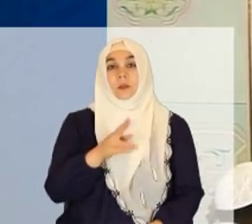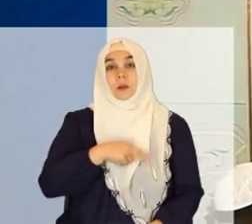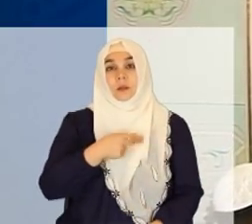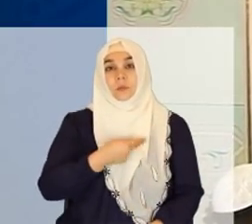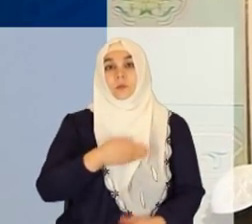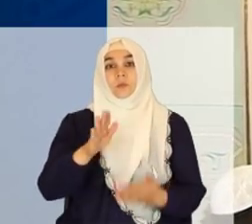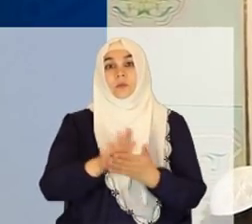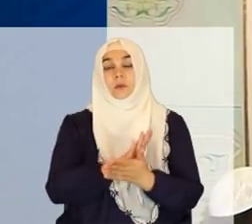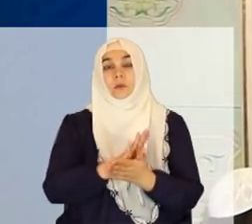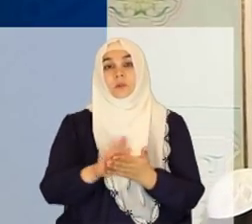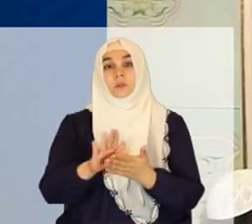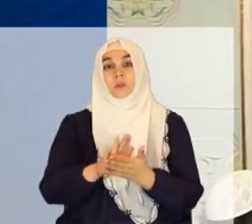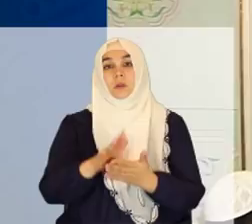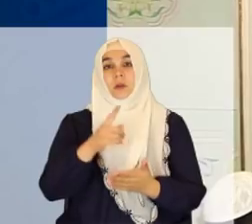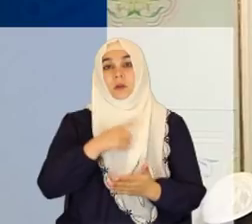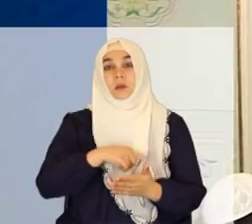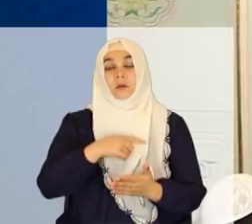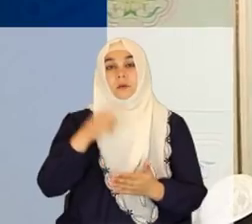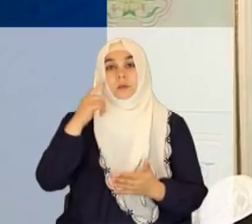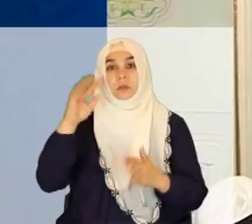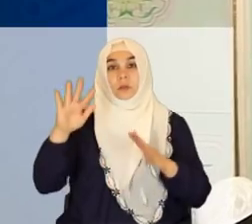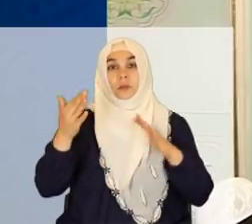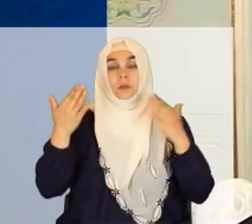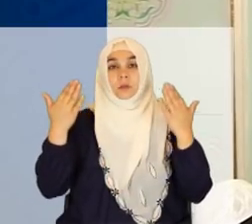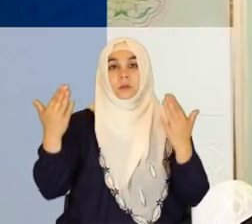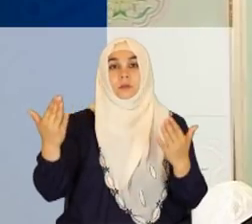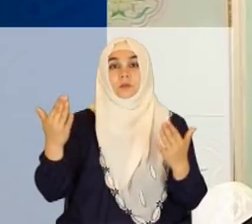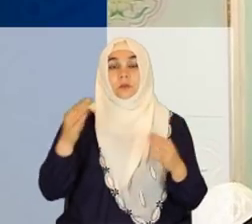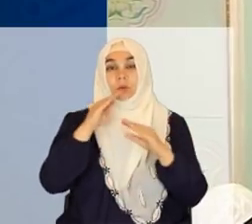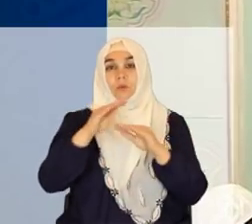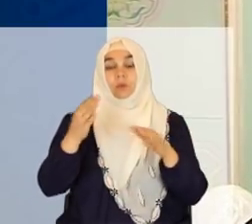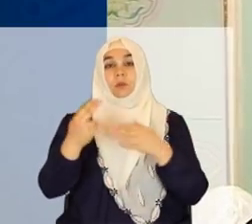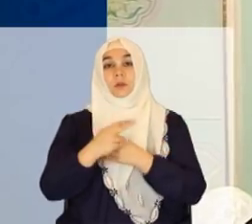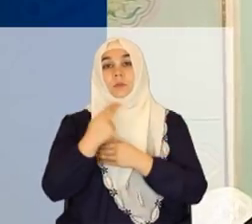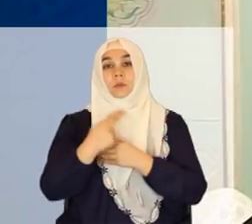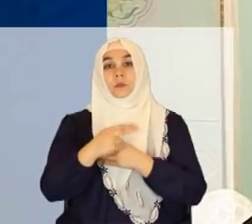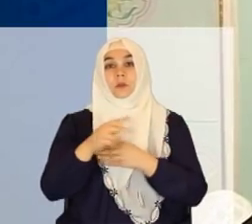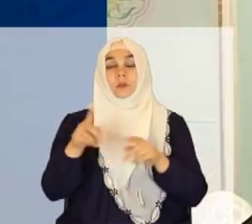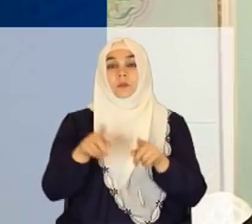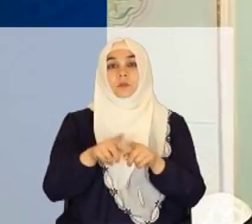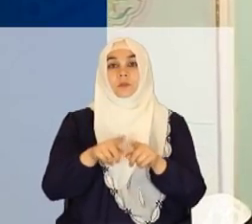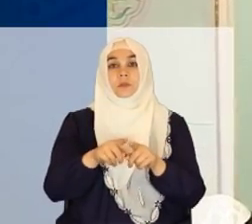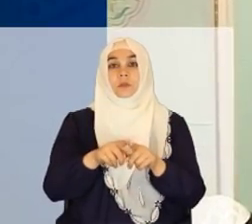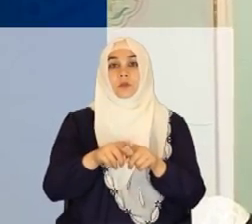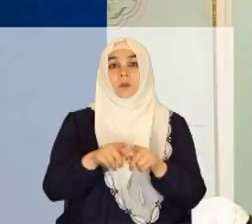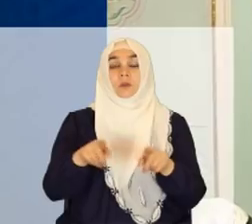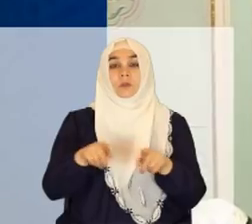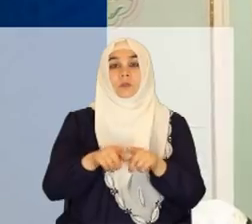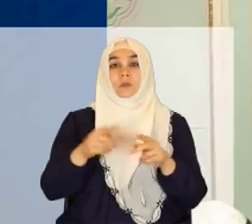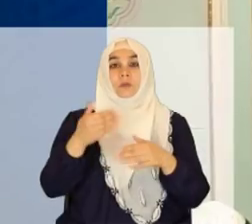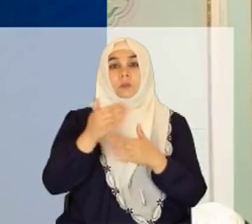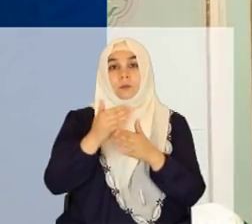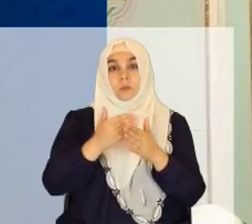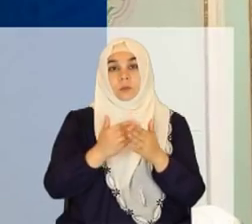qalbni poklash, axloqni sayqallash ruhiy tarbiya vositalari to'g'risidagi